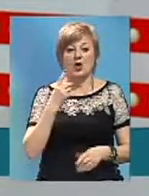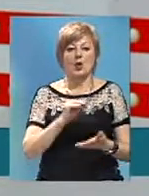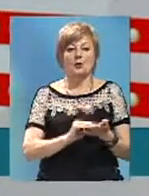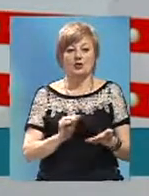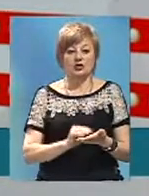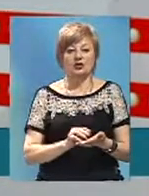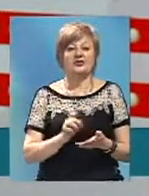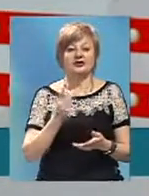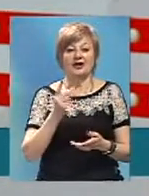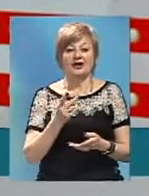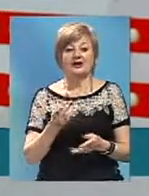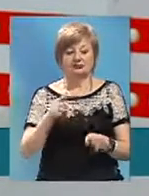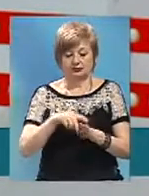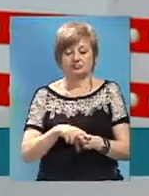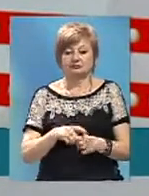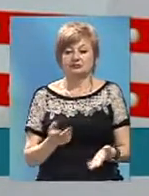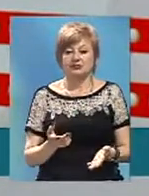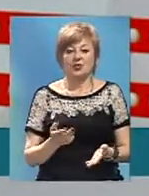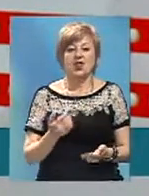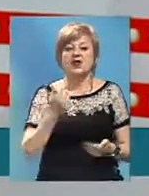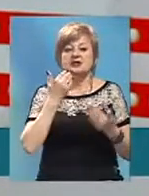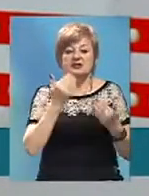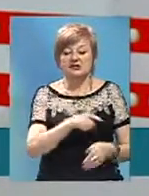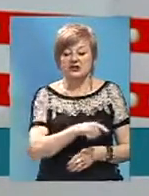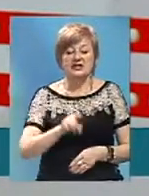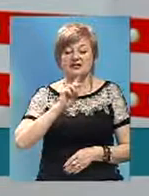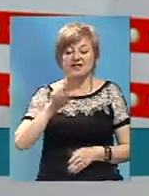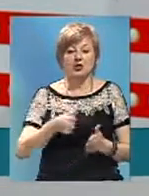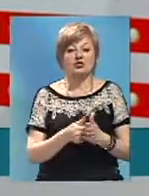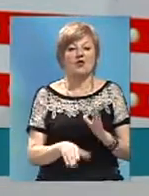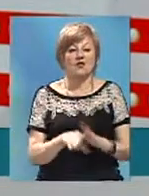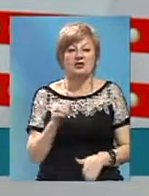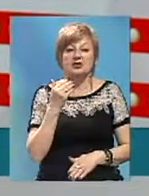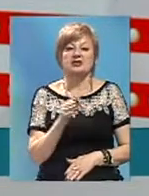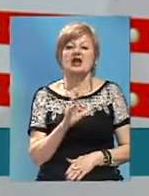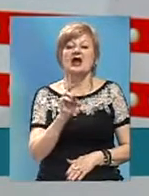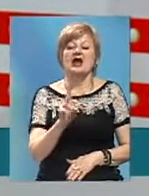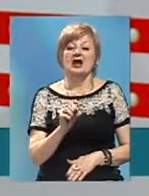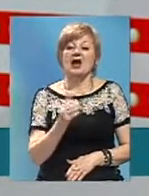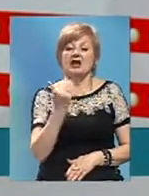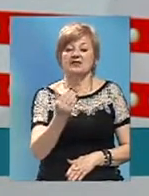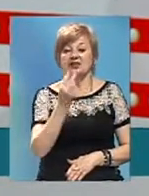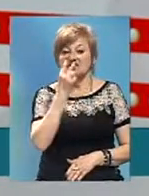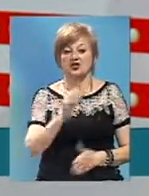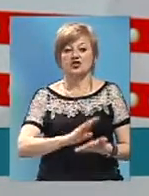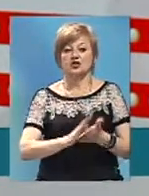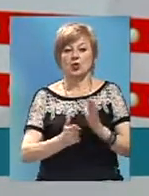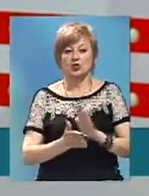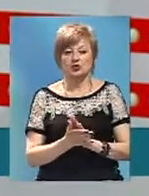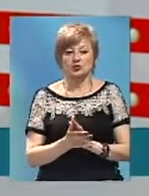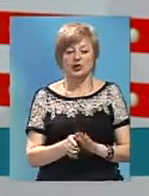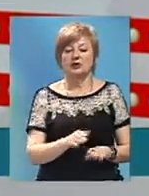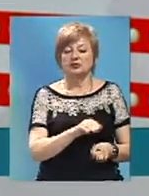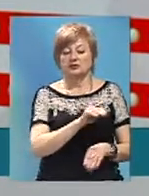того, кого ви носите, так? Вас ніколи не питали. Ми за 2 роки до виборів запитали, як ви бачите умови рівного доступу